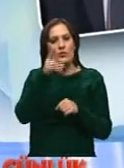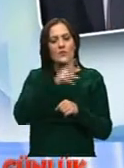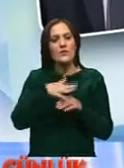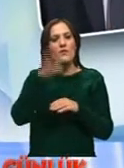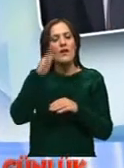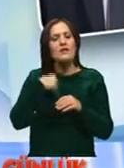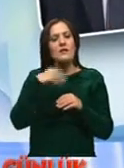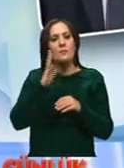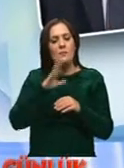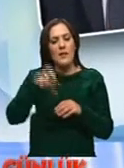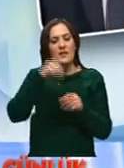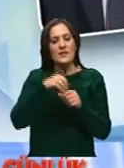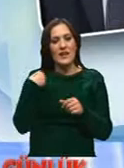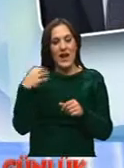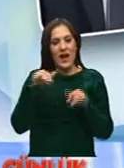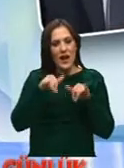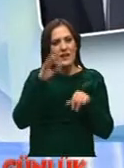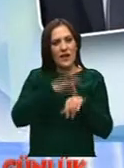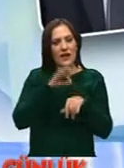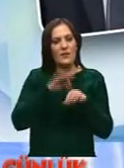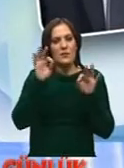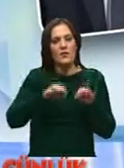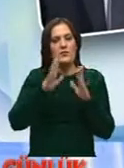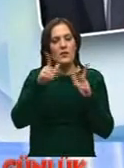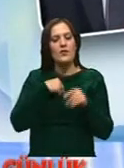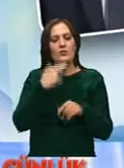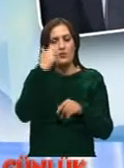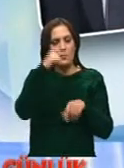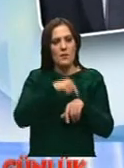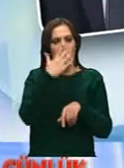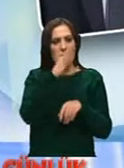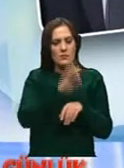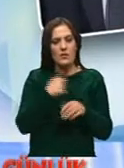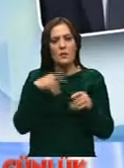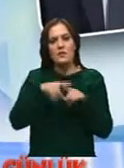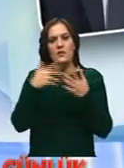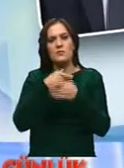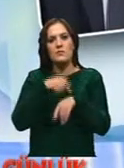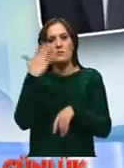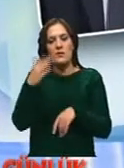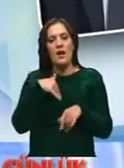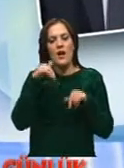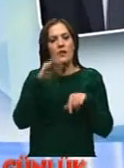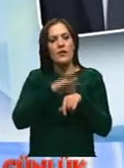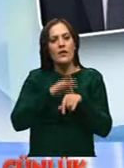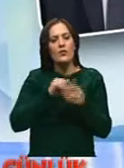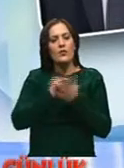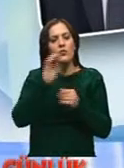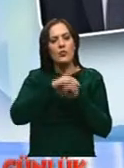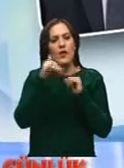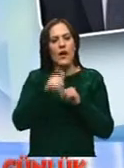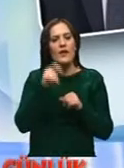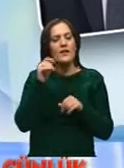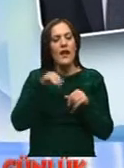yerel saatlerinde aynı anda başlayan bir etkinlik. Hepsi cuma akşam 5'te başlıyor, pazar akşam 5'e kadar. Peki bunun aynı anda tüm dünyada aynı anda